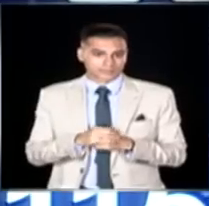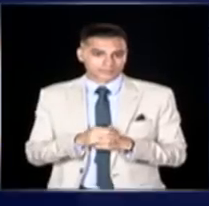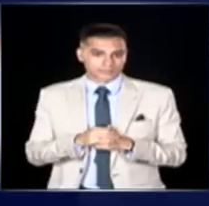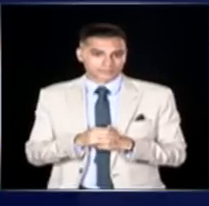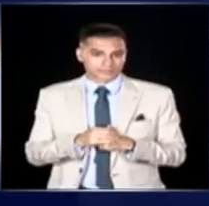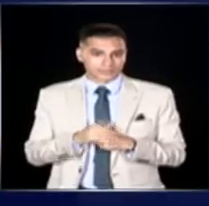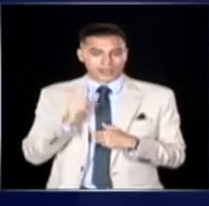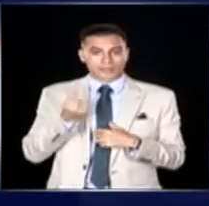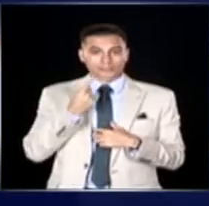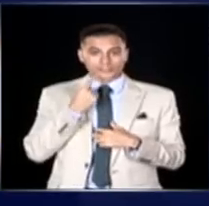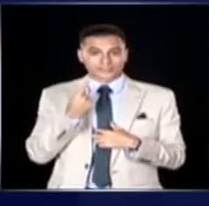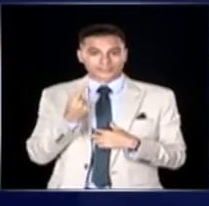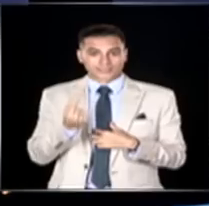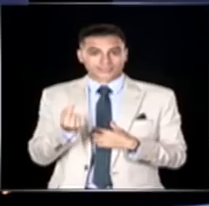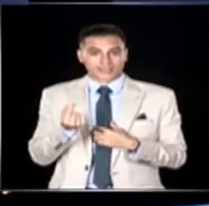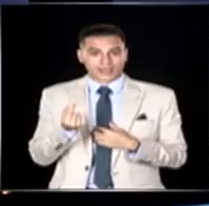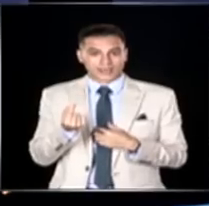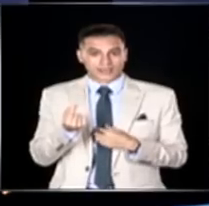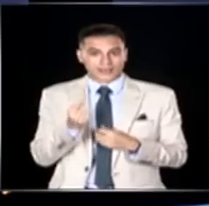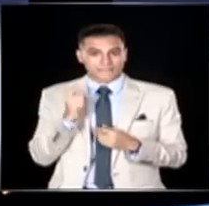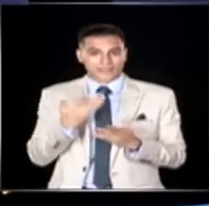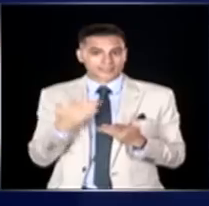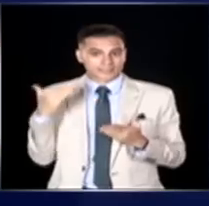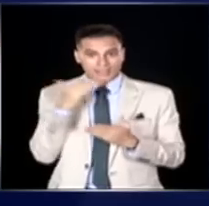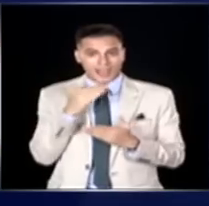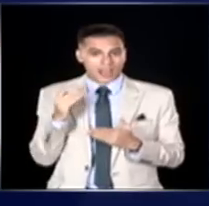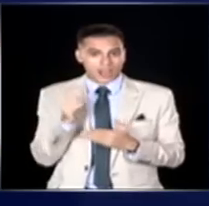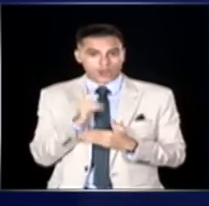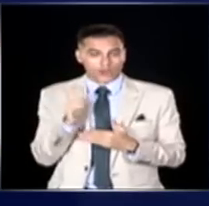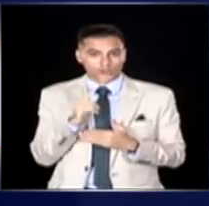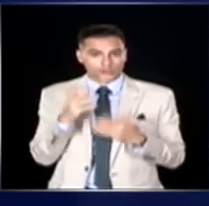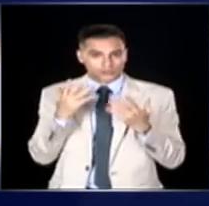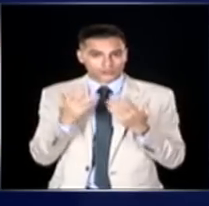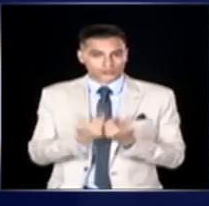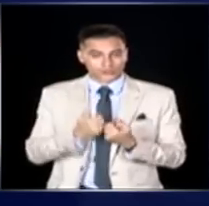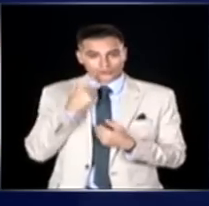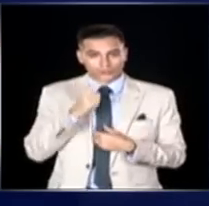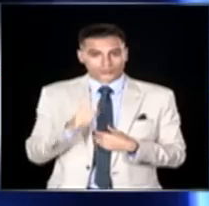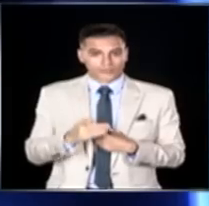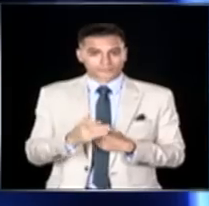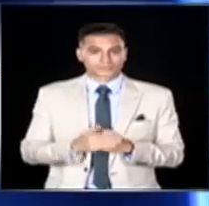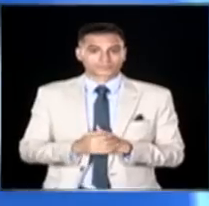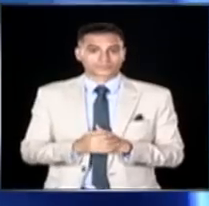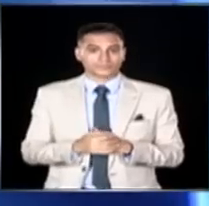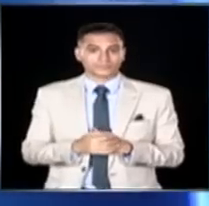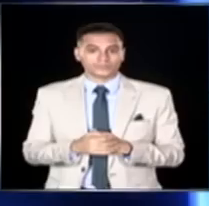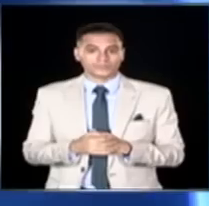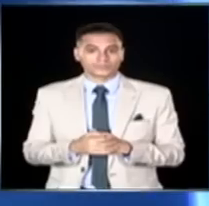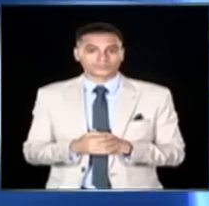عندكم 15 ثانية، محدش يستعجل. قدرات ذهنية، والسؤال هو